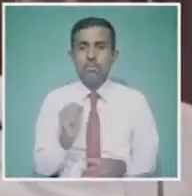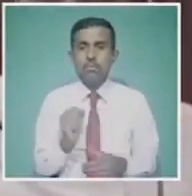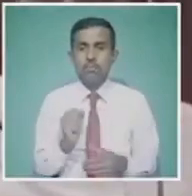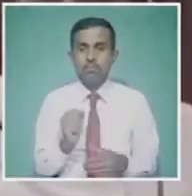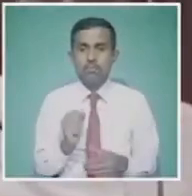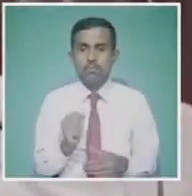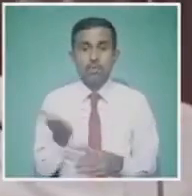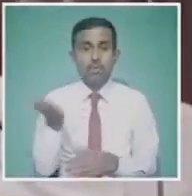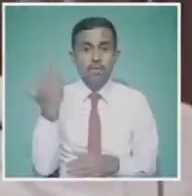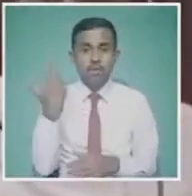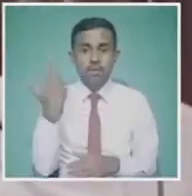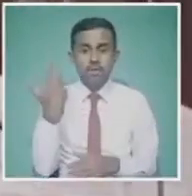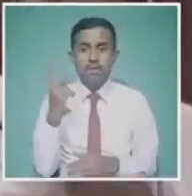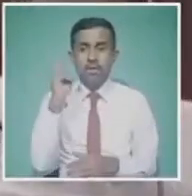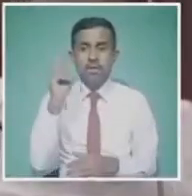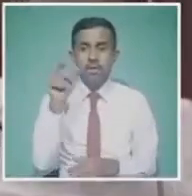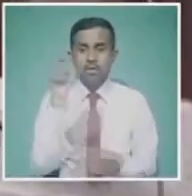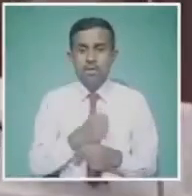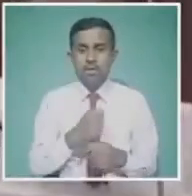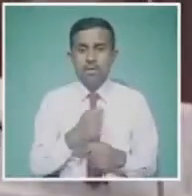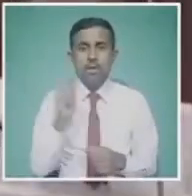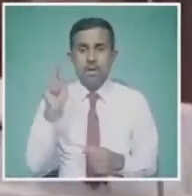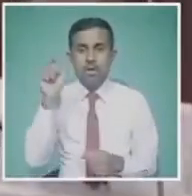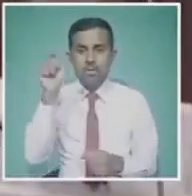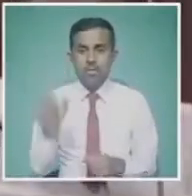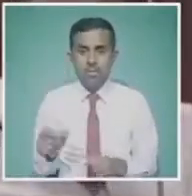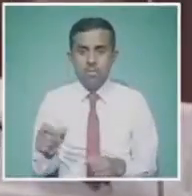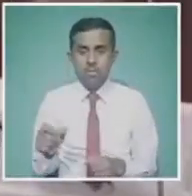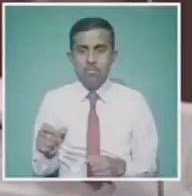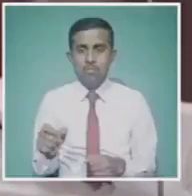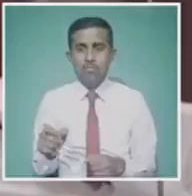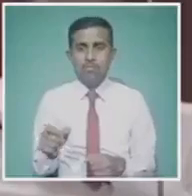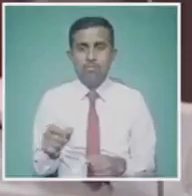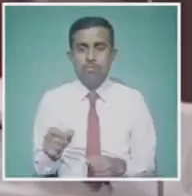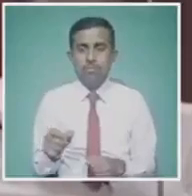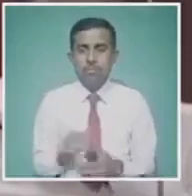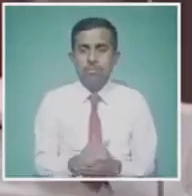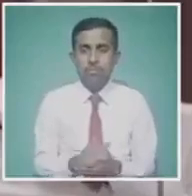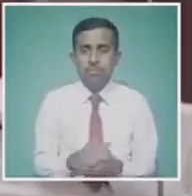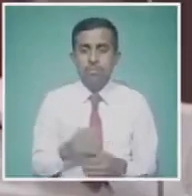அதாவது மேனேஜர், கௌரவில எஸ்டேட் மேனேஜர். கிட்டத்தட்ட அந்த கௌரவில தோட்டத்தில்